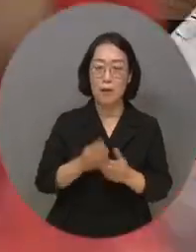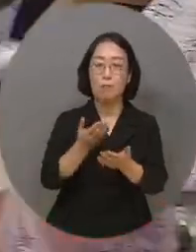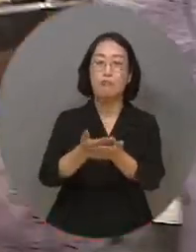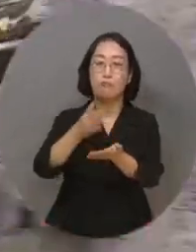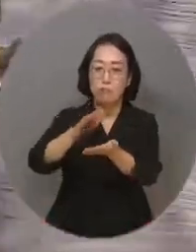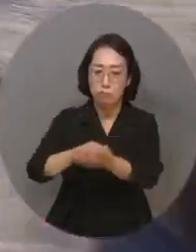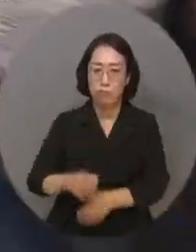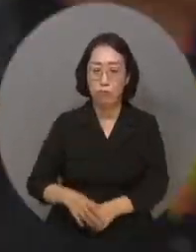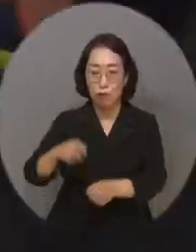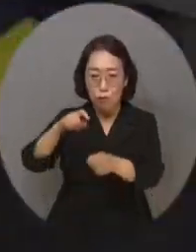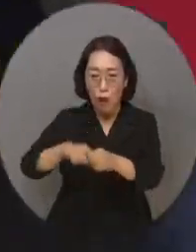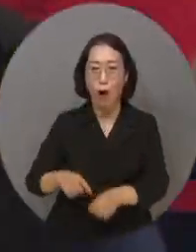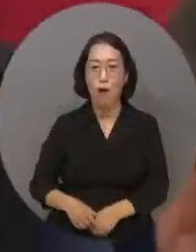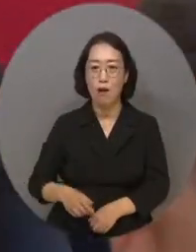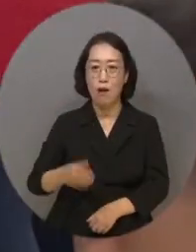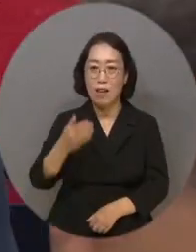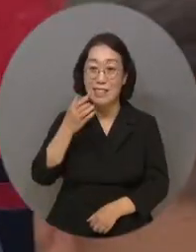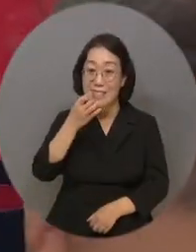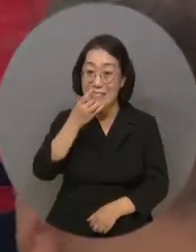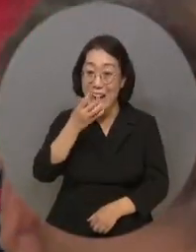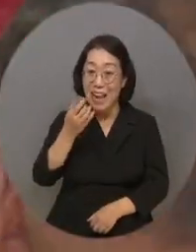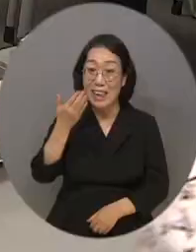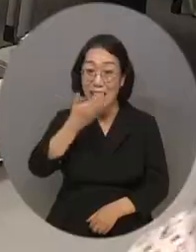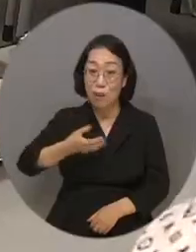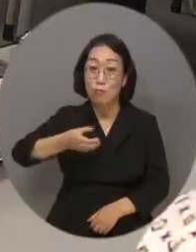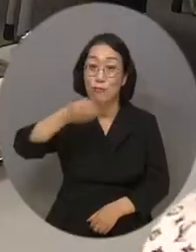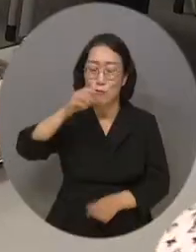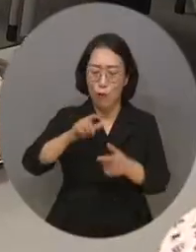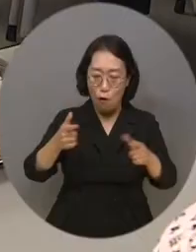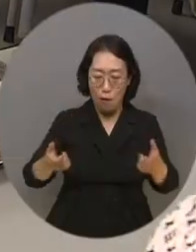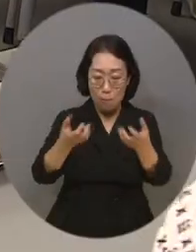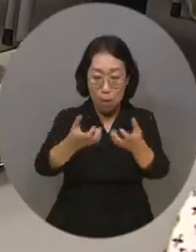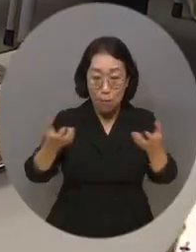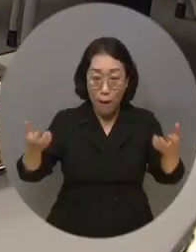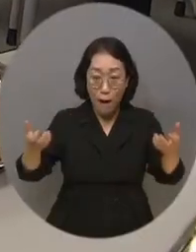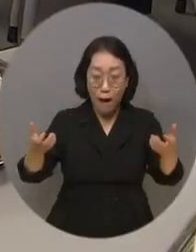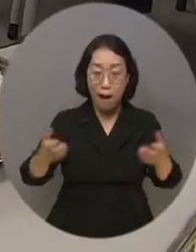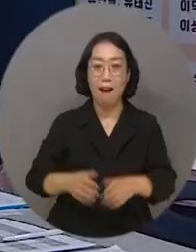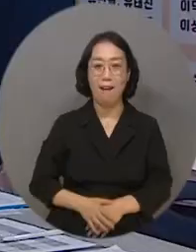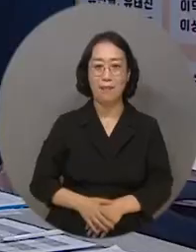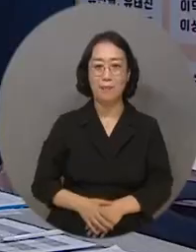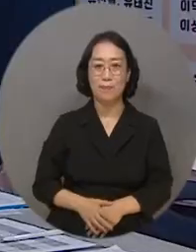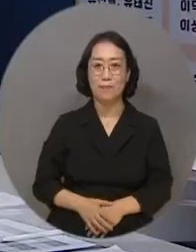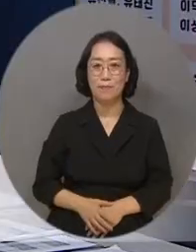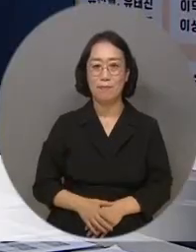산적꼬치 떡과 식혜 등 푸짐한 명절 음식 한상이 차려졌습니다